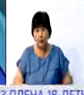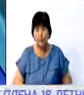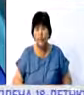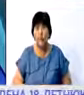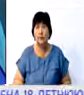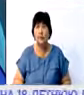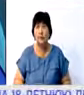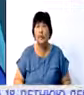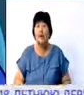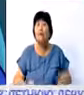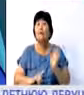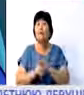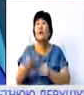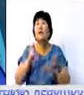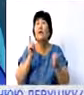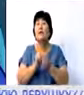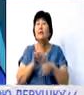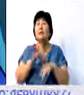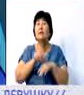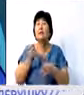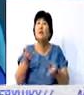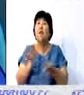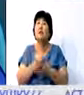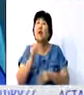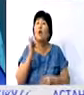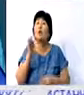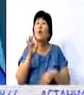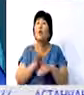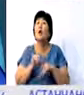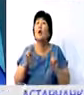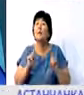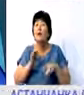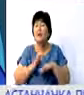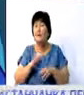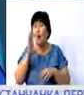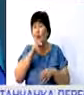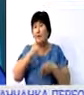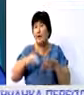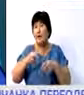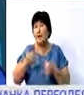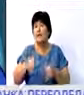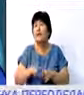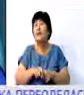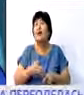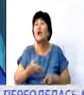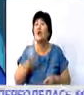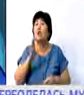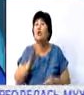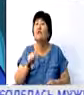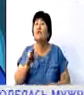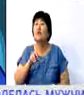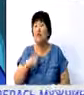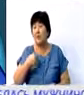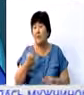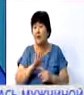в начале мы встретились с пациентами ознакомились с его истории болезни провели успешную операцию на щитовидную железу я не первый раз казахстане